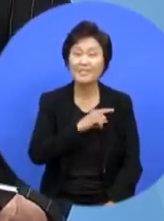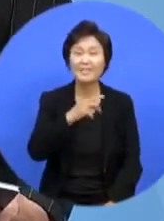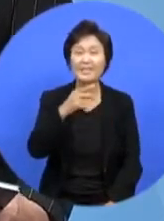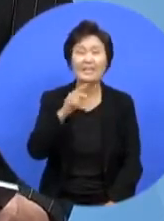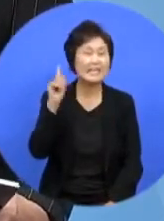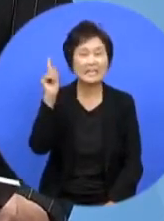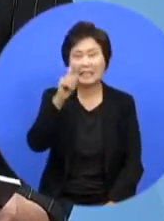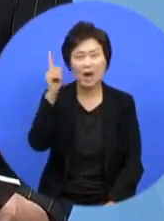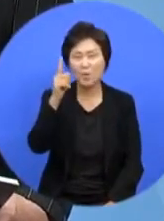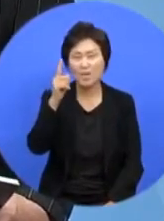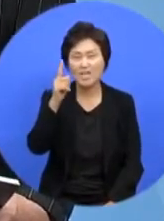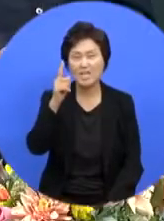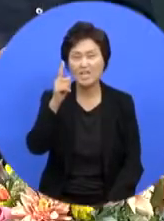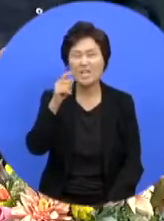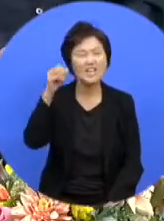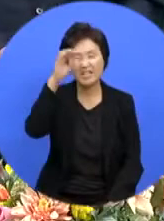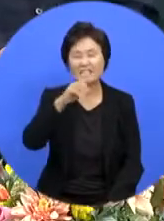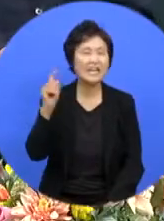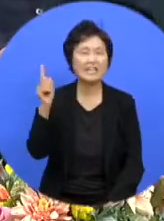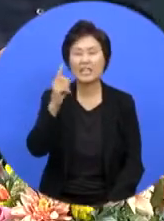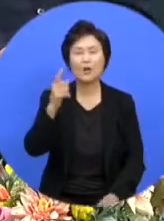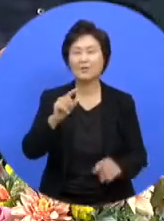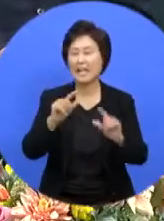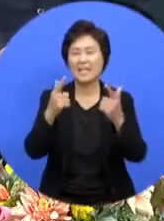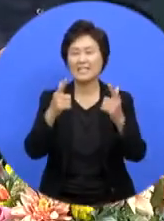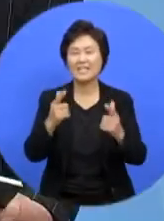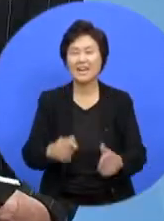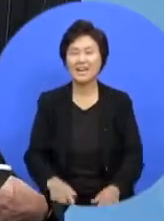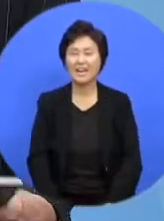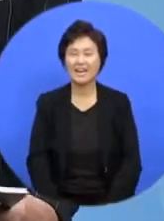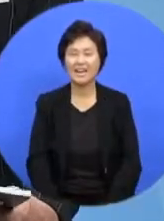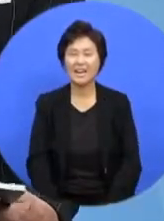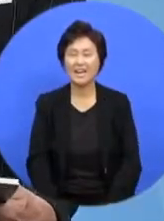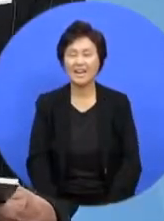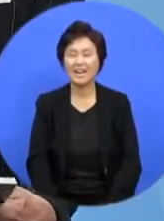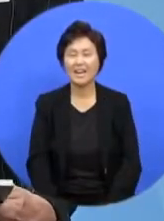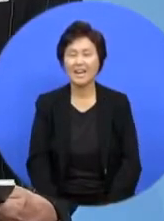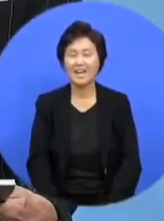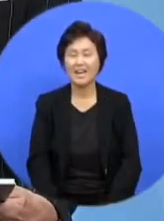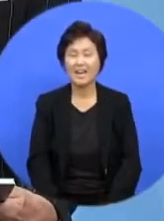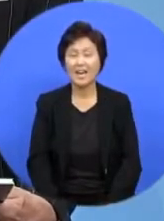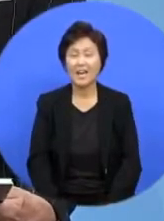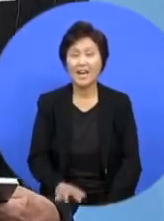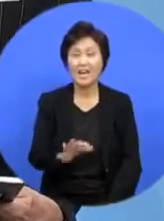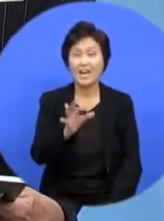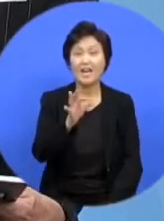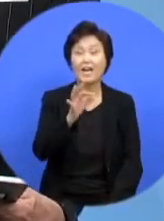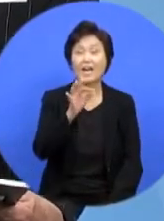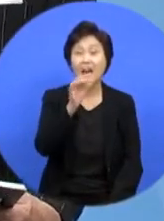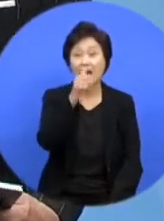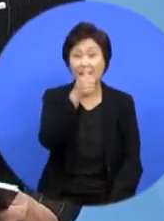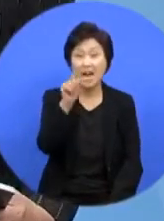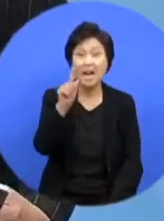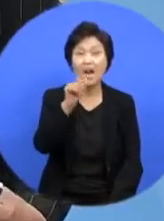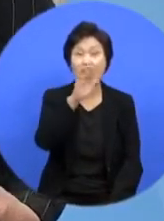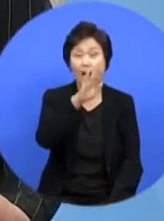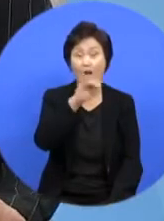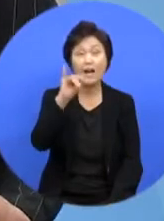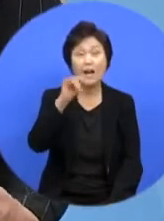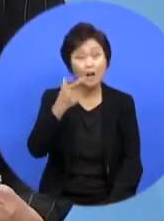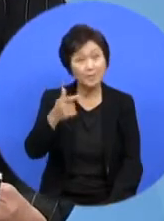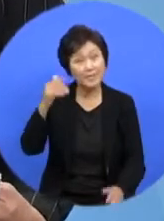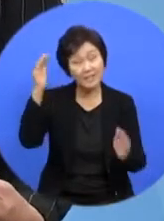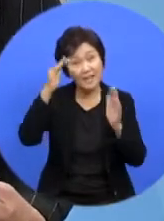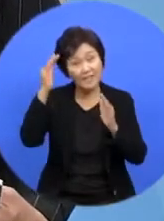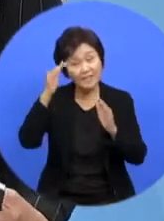아니요. 아니, 다윗, 어? 자, 우리 학생 저 임하빈 학생. 그 전에 저기 일반 학교도